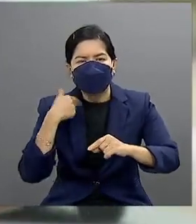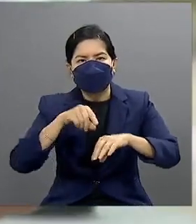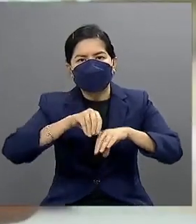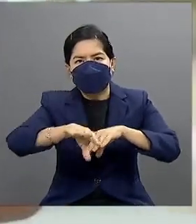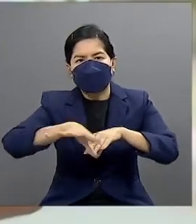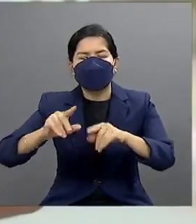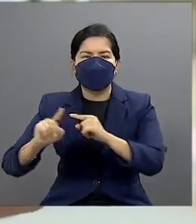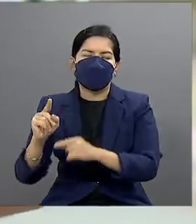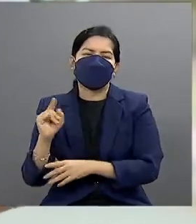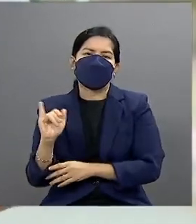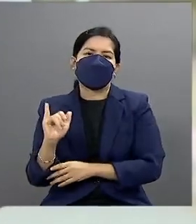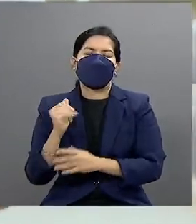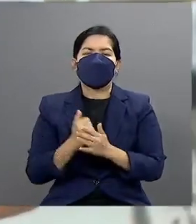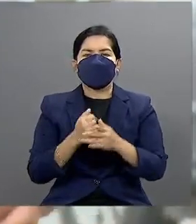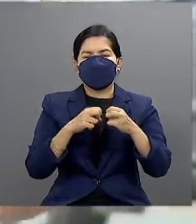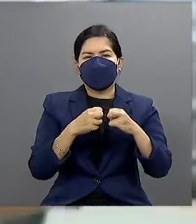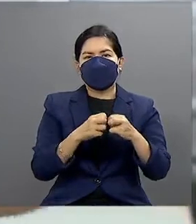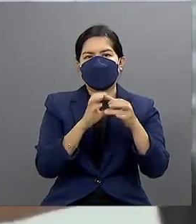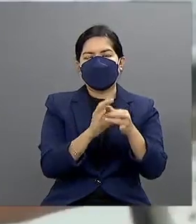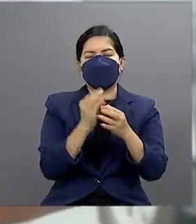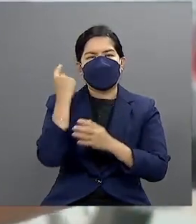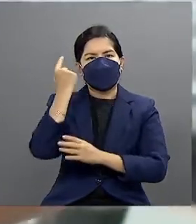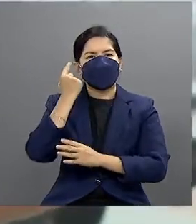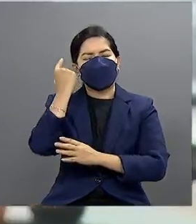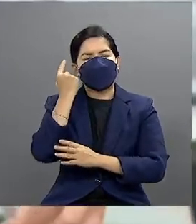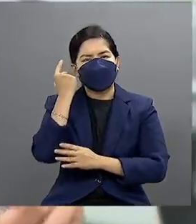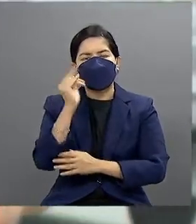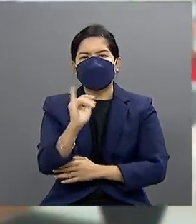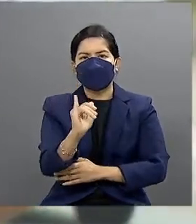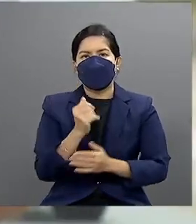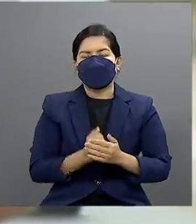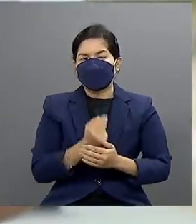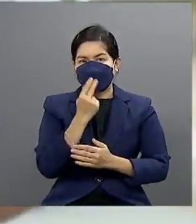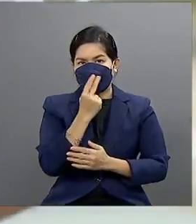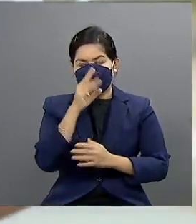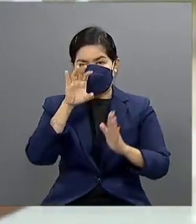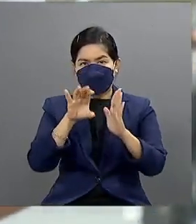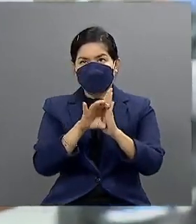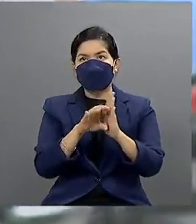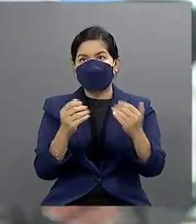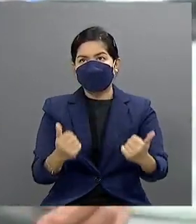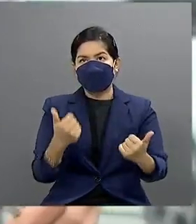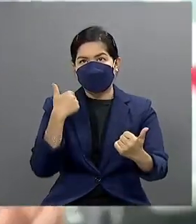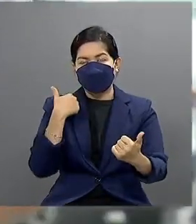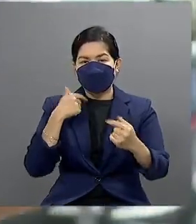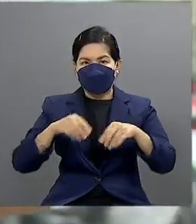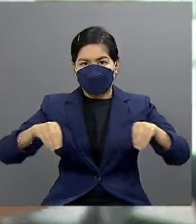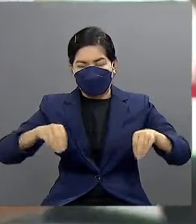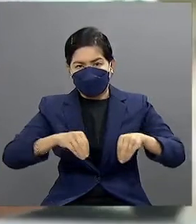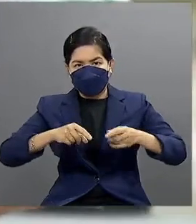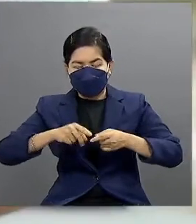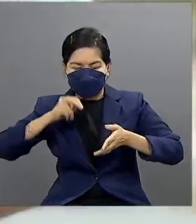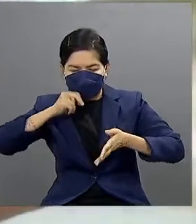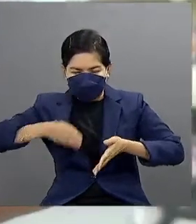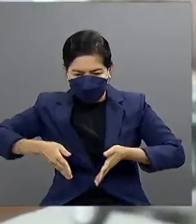ว่าไม่ได้รับผลกระทบมากนักส่วนที่บรรยากาศด้านหลังของผมนะครับก็จะเป็นรอบคูเมืองเชียงใหม่นะครับจะเห็นบรรยากาศการจราจ